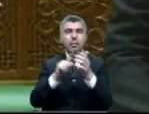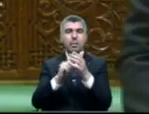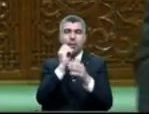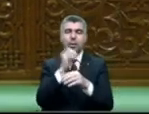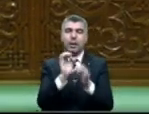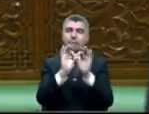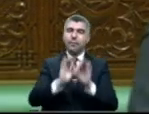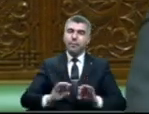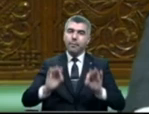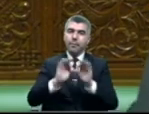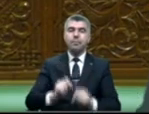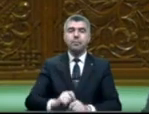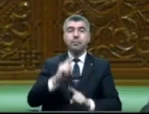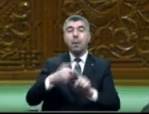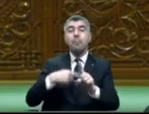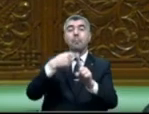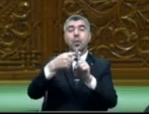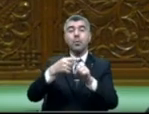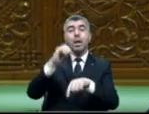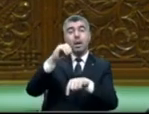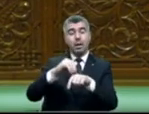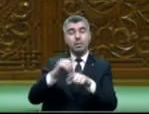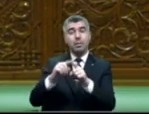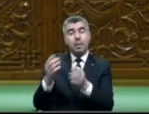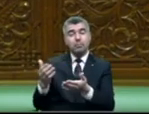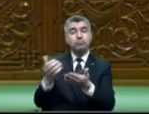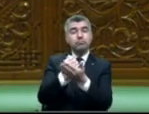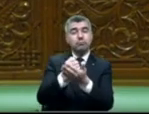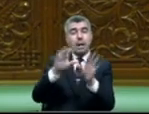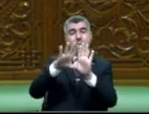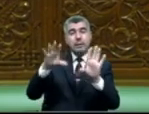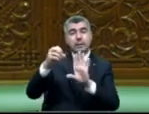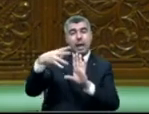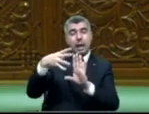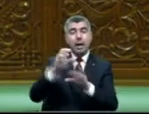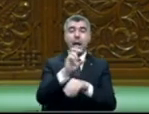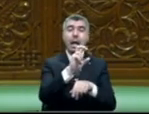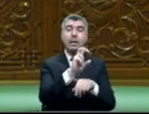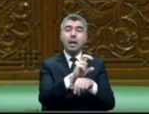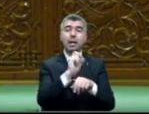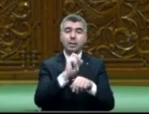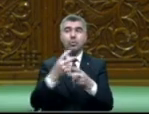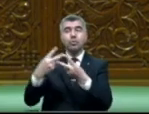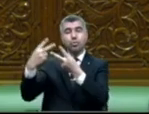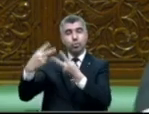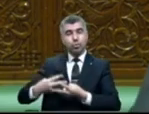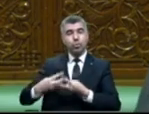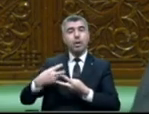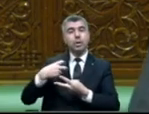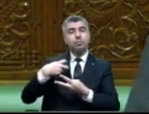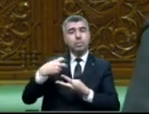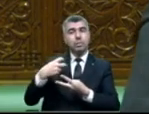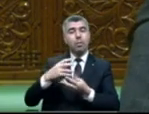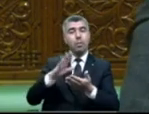الكربونية. بالإضافة إلى ذلك فإن إمكانية الحصول على الطاقة الخضراء ستمكن من جلب المزيد من المستثمرين. تلكم